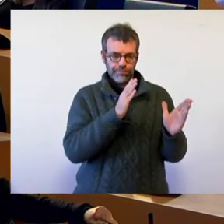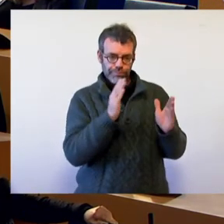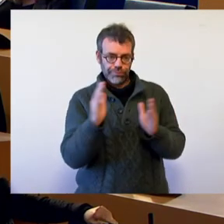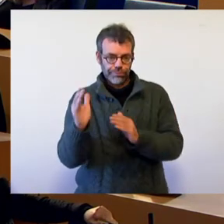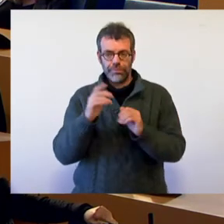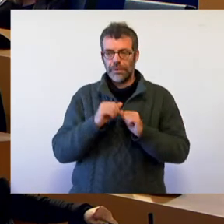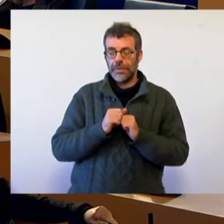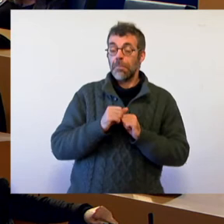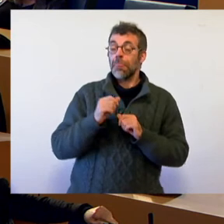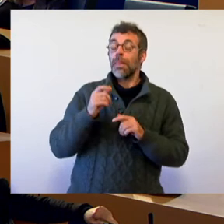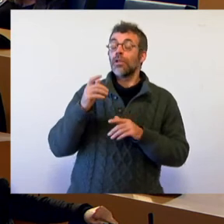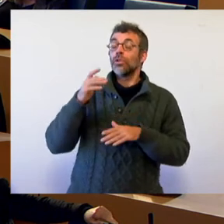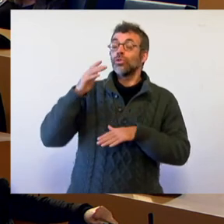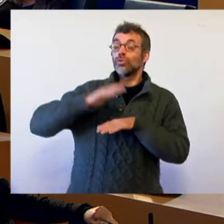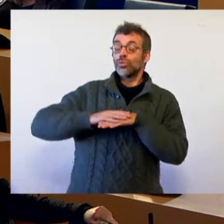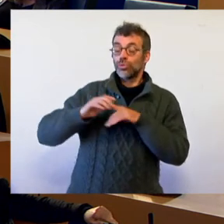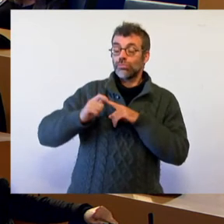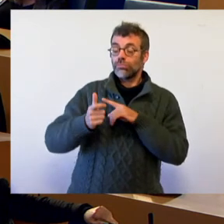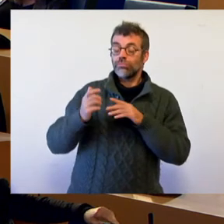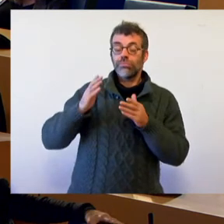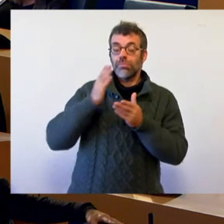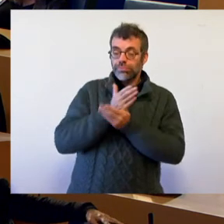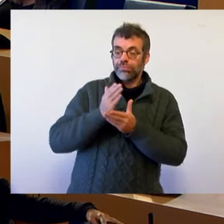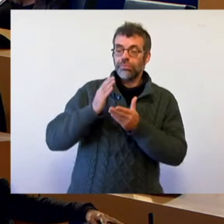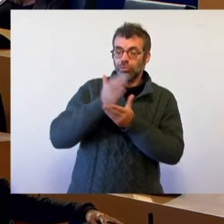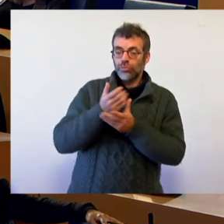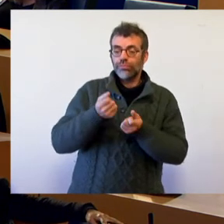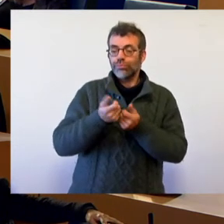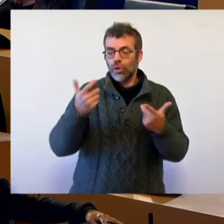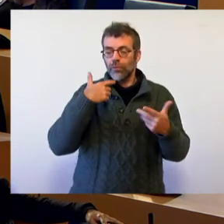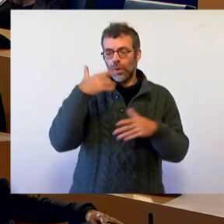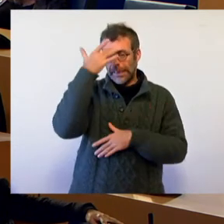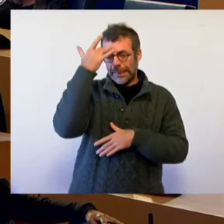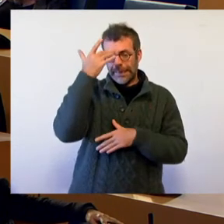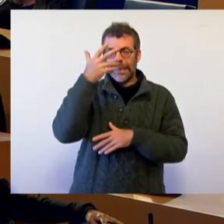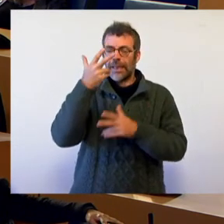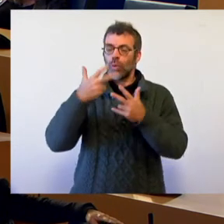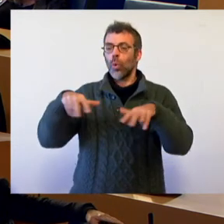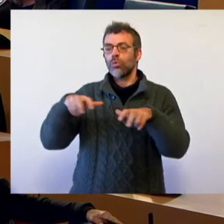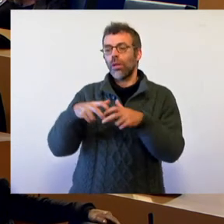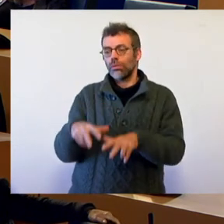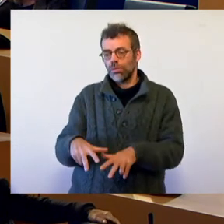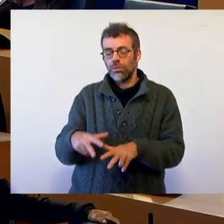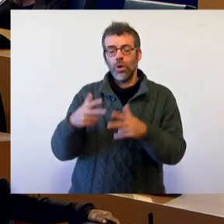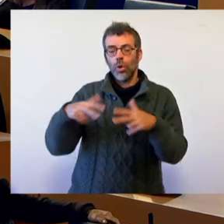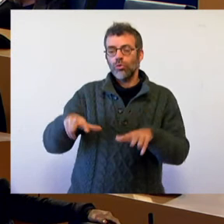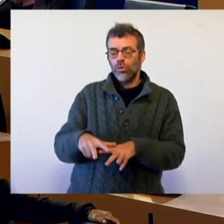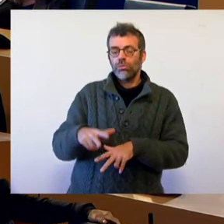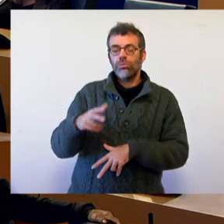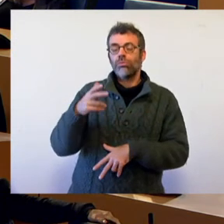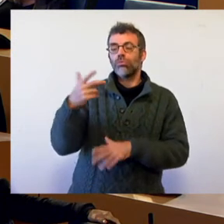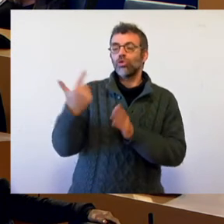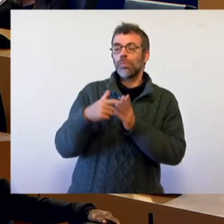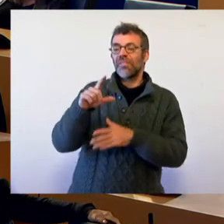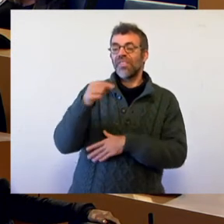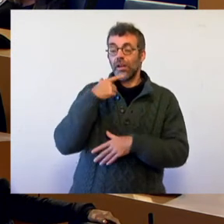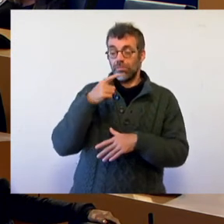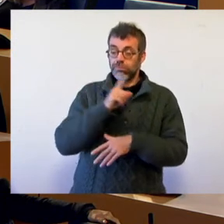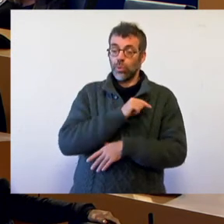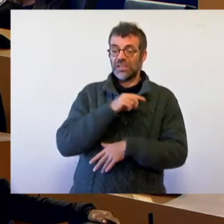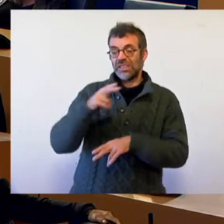opérations nombreuses avaient été conduites à l'été et à l'automne 2020 avec la police